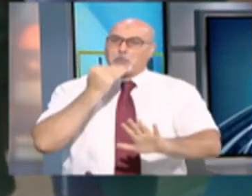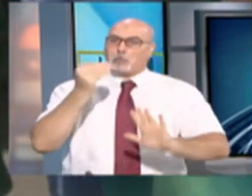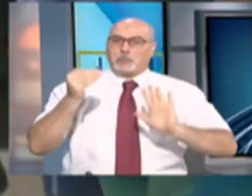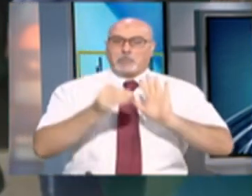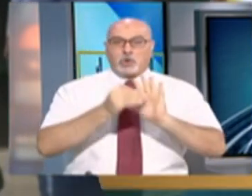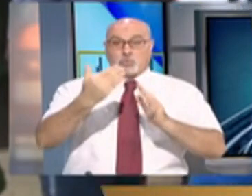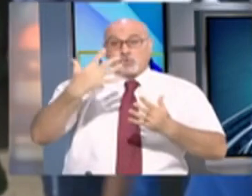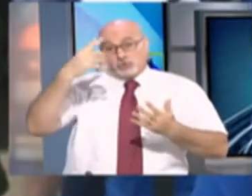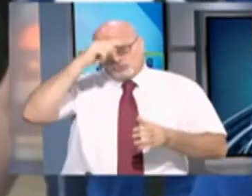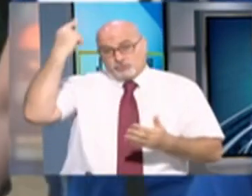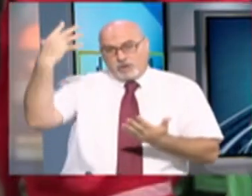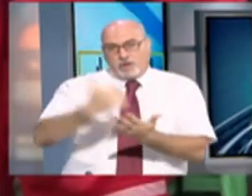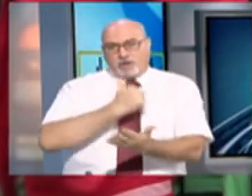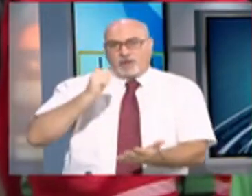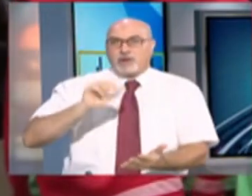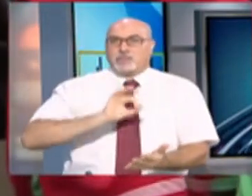للعودة بميداليات ذهبية.